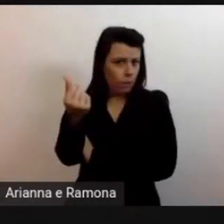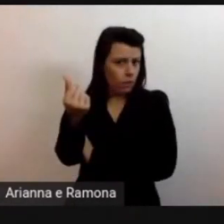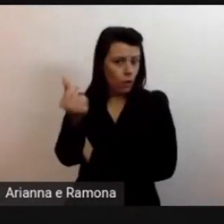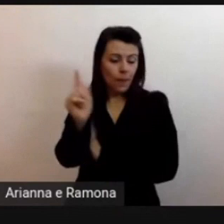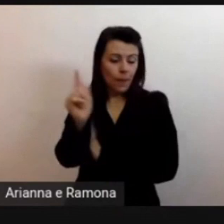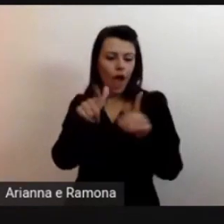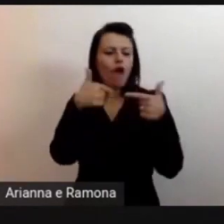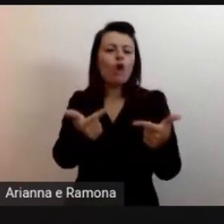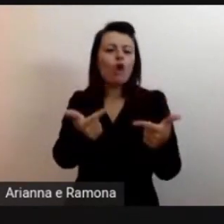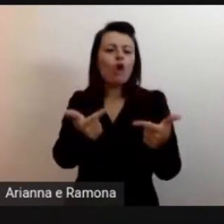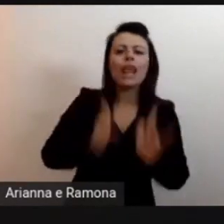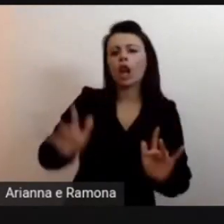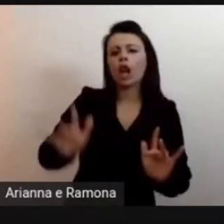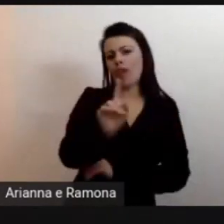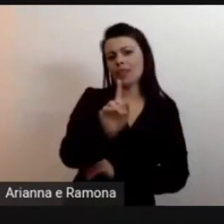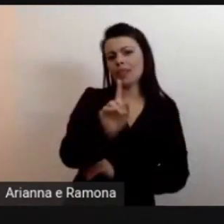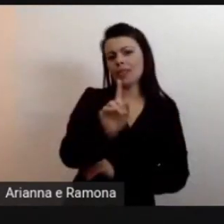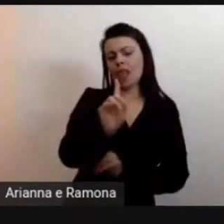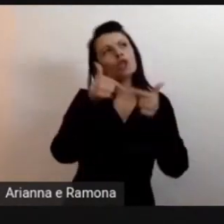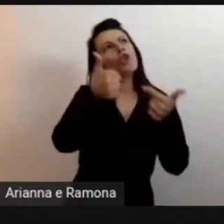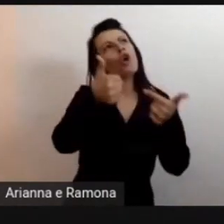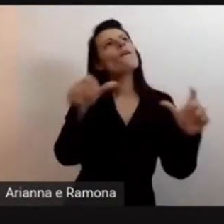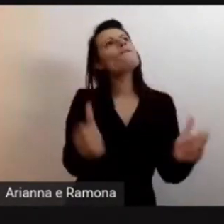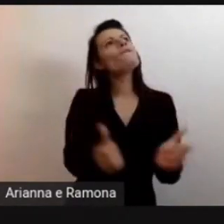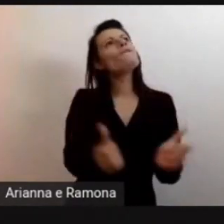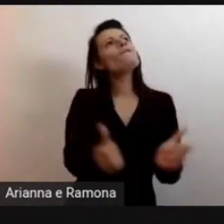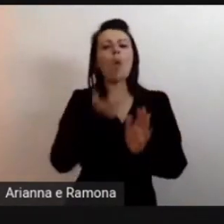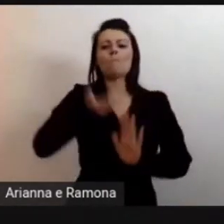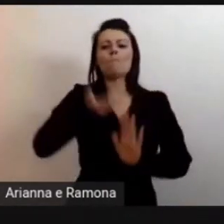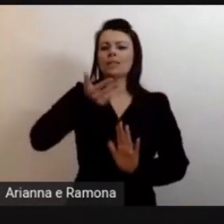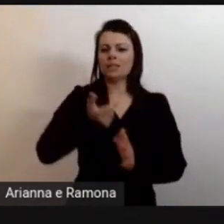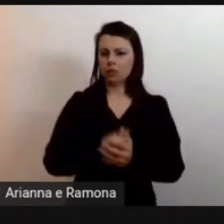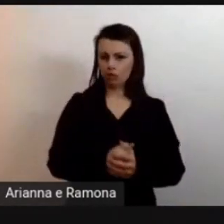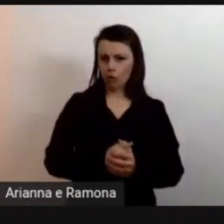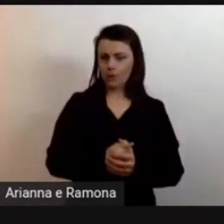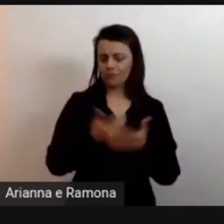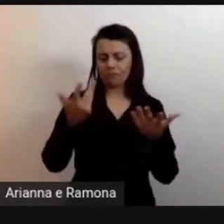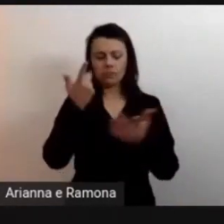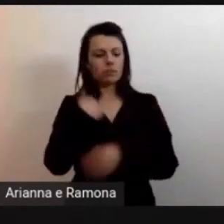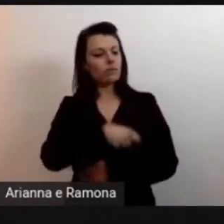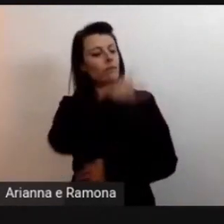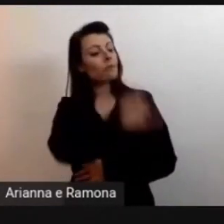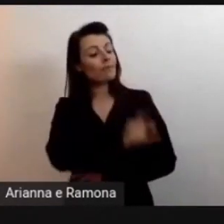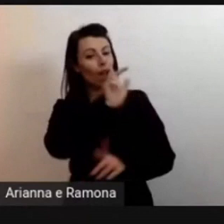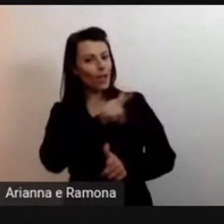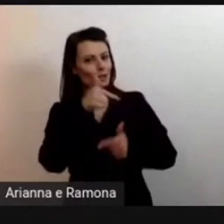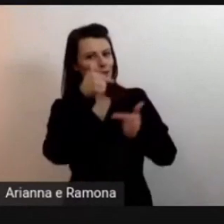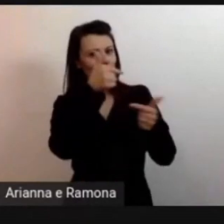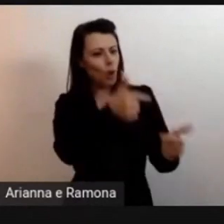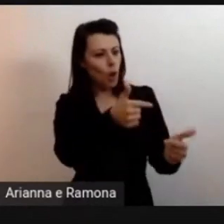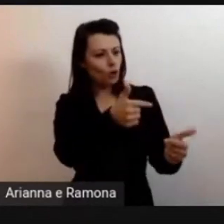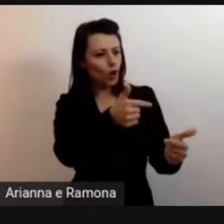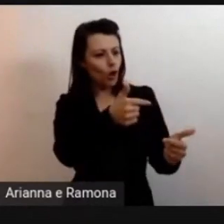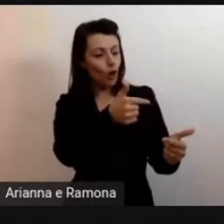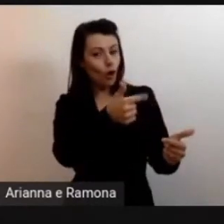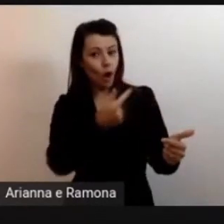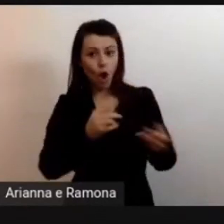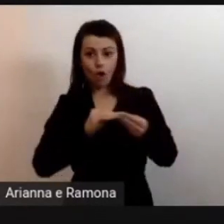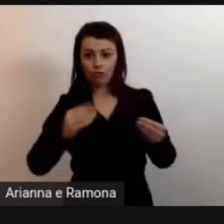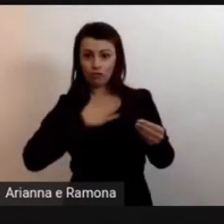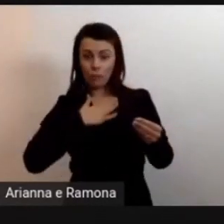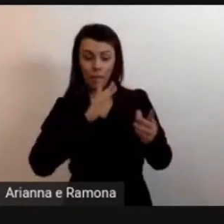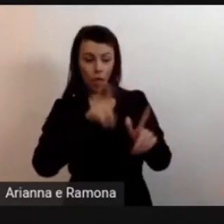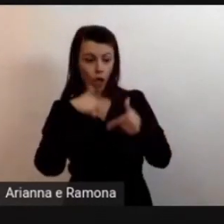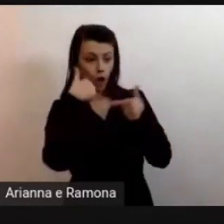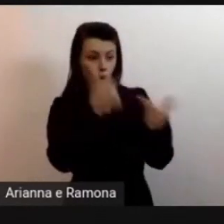senso che il giorno hai fatto per prestigiosi c'erano e se tu doni una corda un altro questo dovrà prima o poi